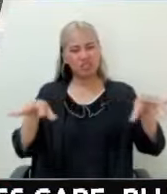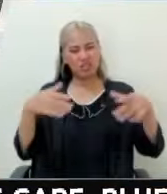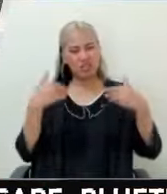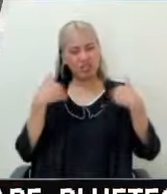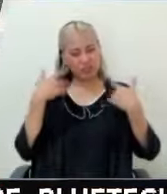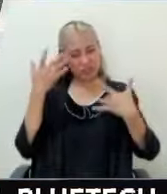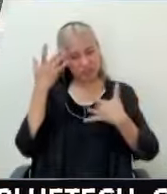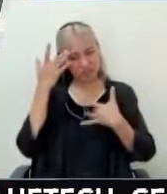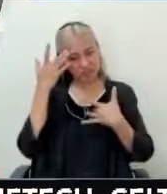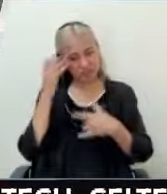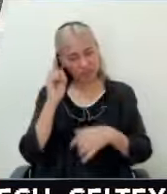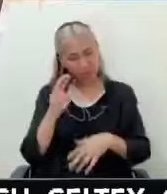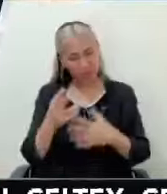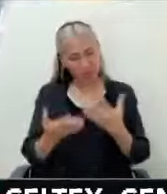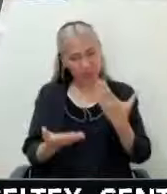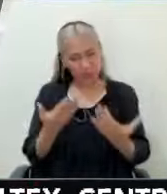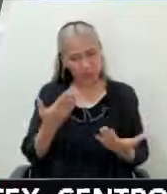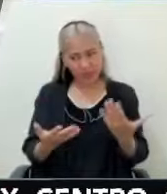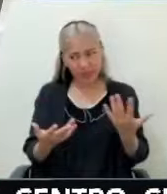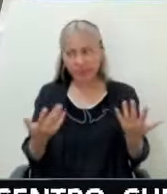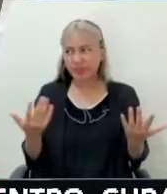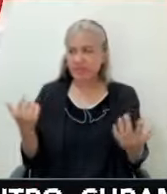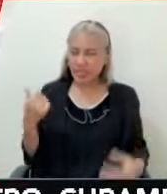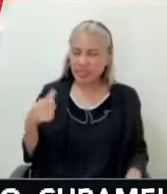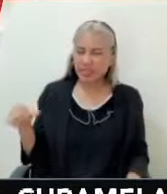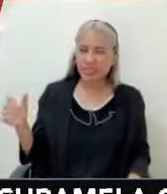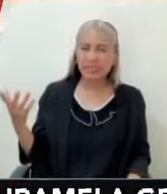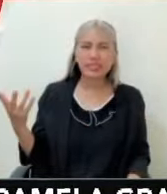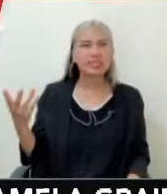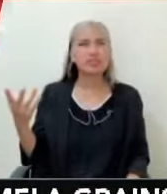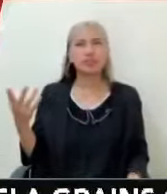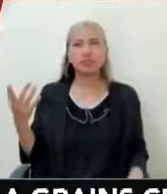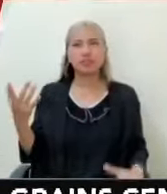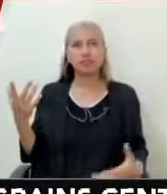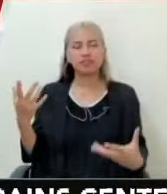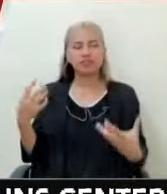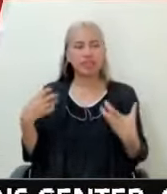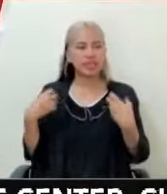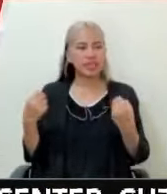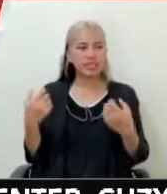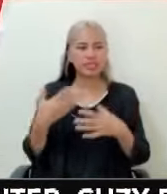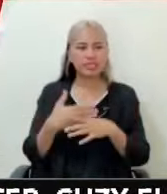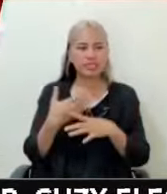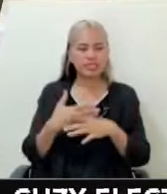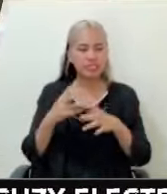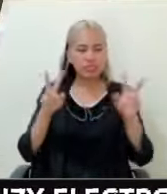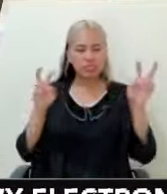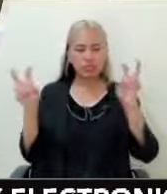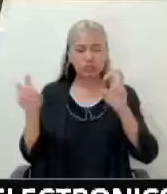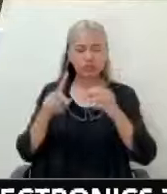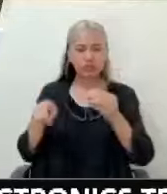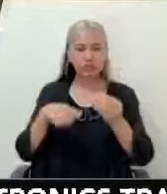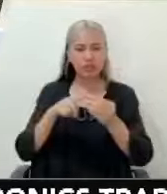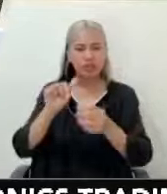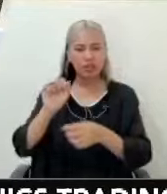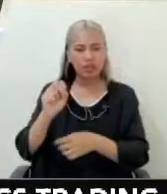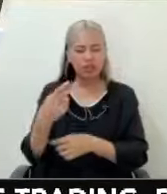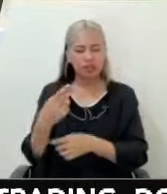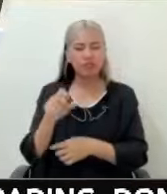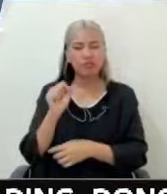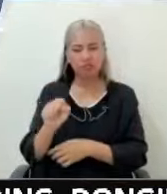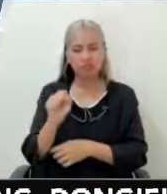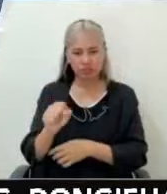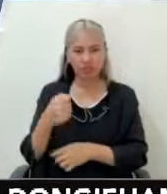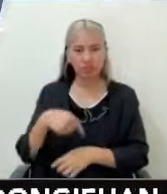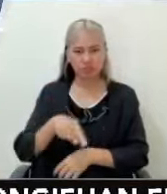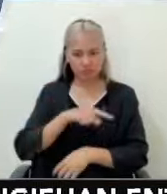ng anumang mga health related issues kaugnay po nitong ashfall Yes po sila po yung una naming kinukuha